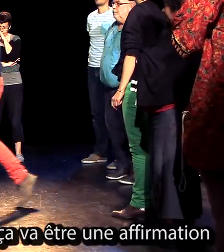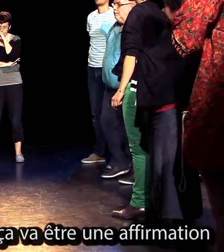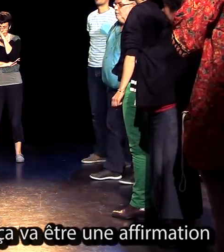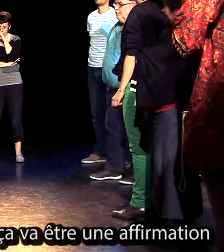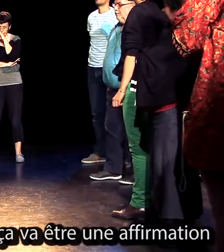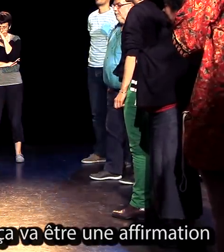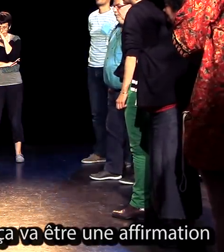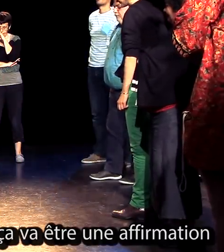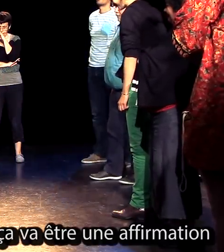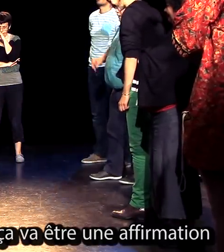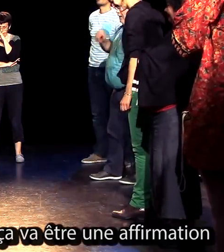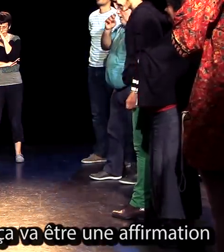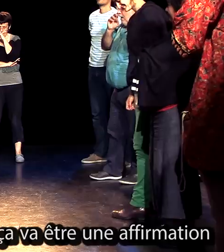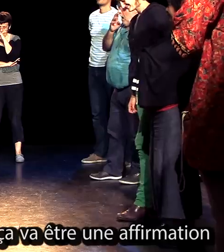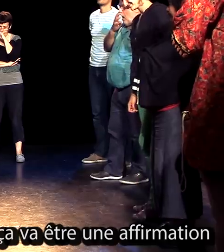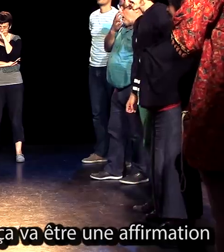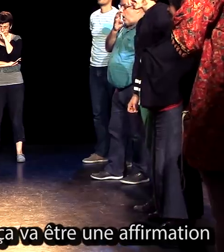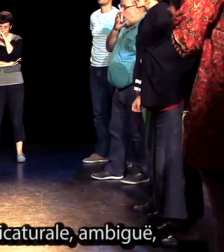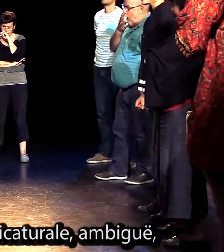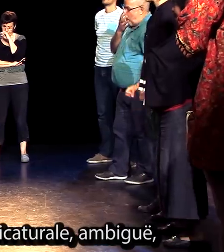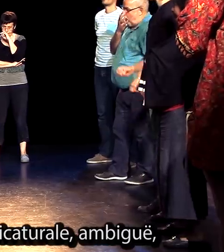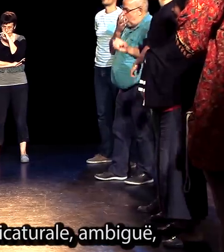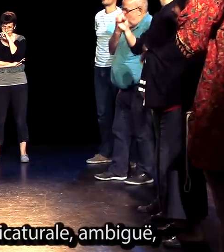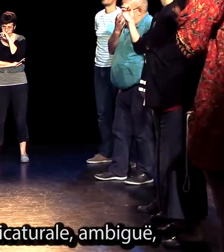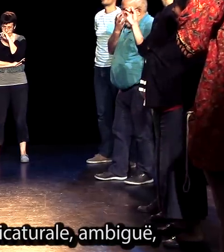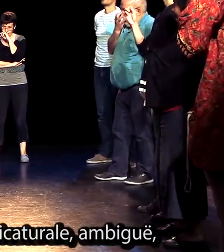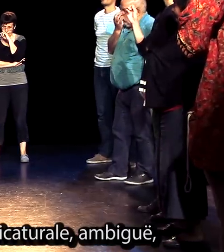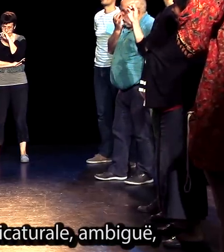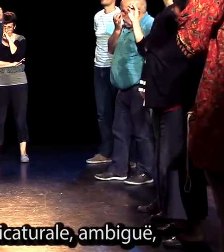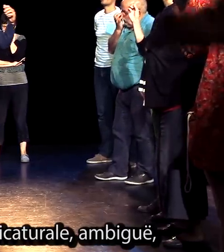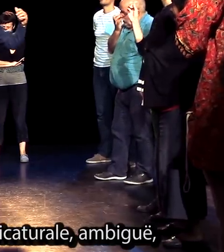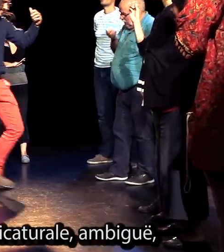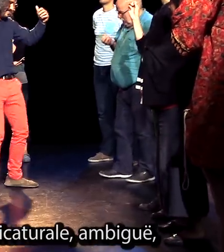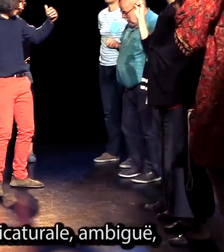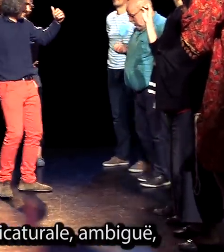milieu. Pourtant, ça va être une affirmation volontairement malhonnête, car...